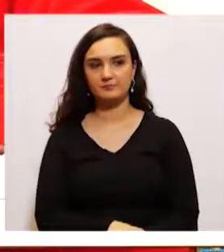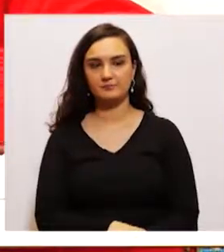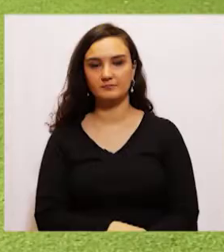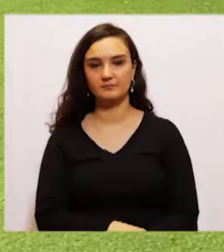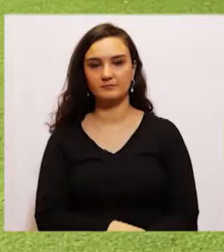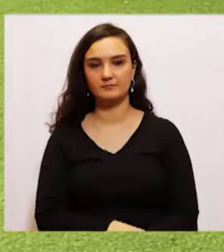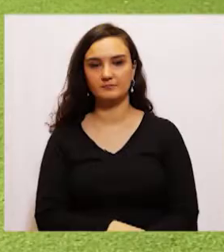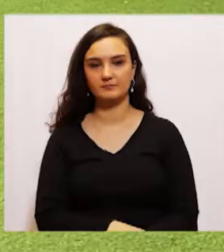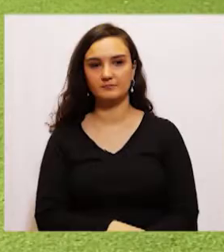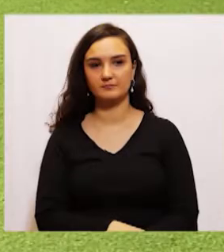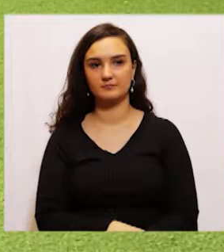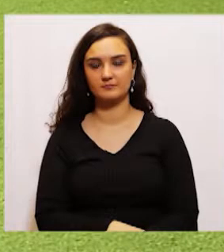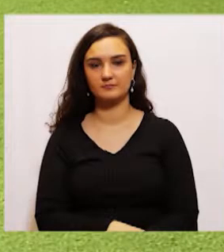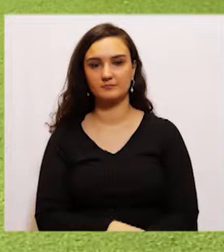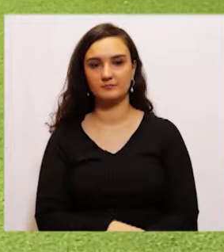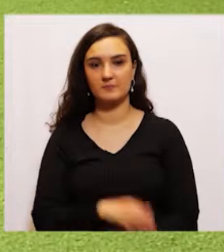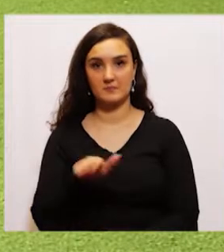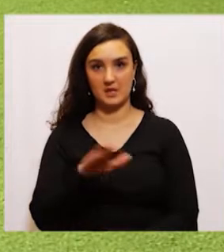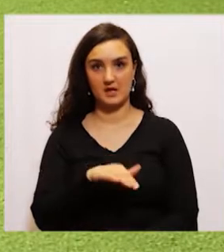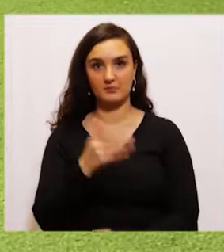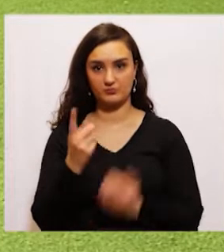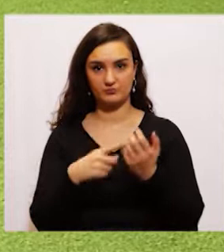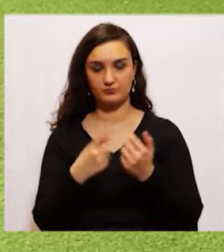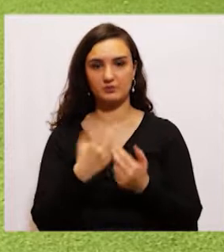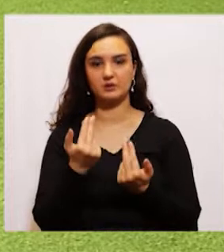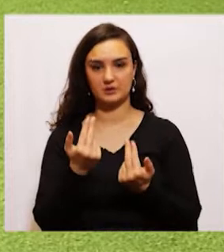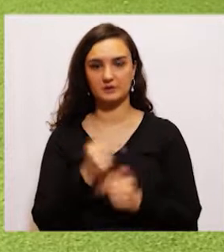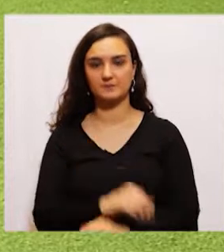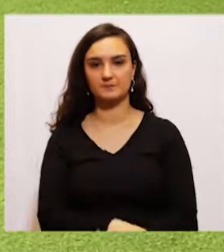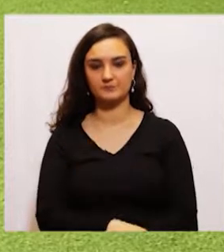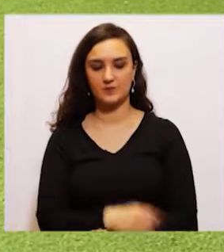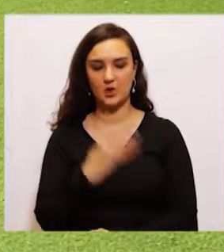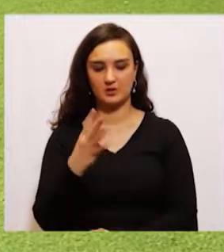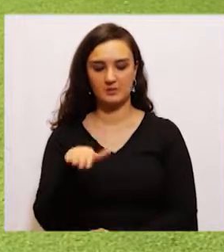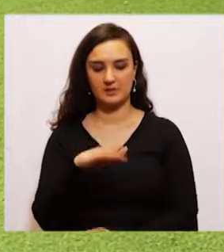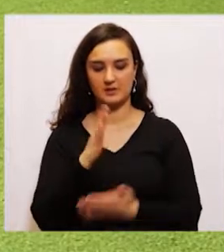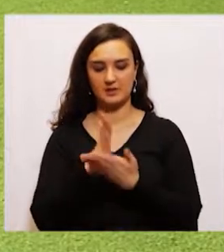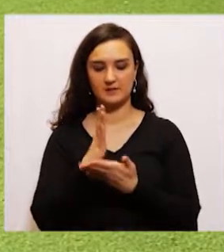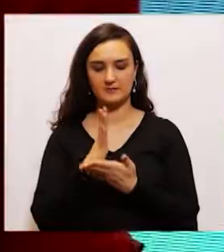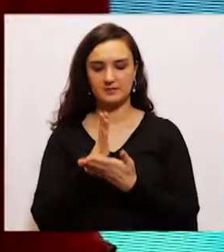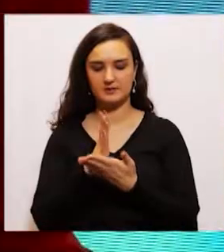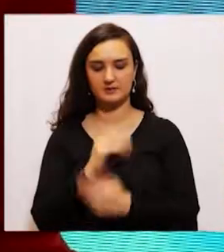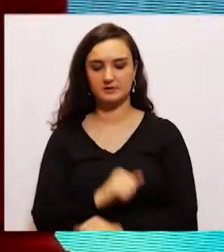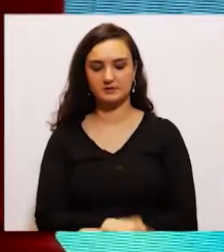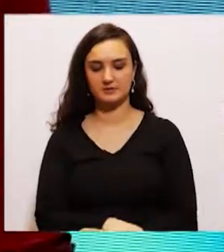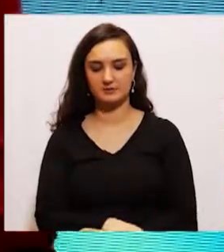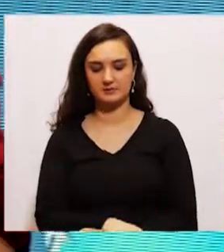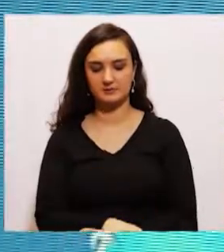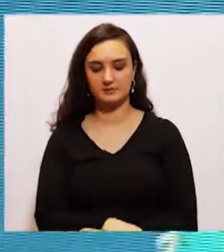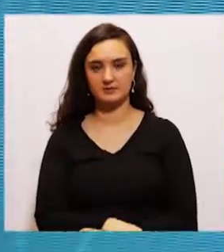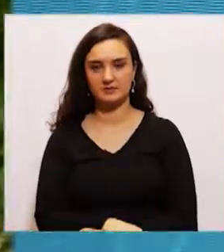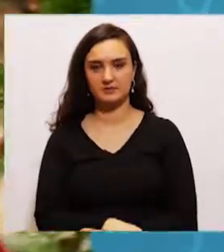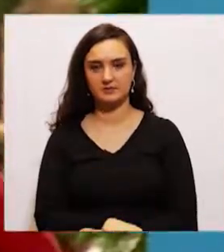რამდენი ადგილი დატოვე, გაანაწრე. ფეხებს ითვლი ლუკა? მე 4 ფეხი. 4 ფეხი აქვს. ეს ტანია?